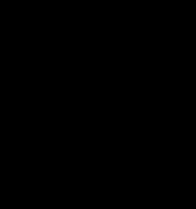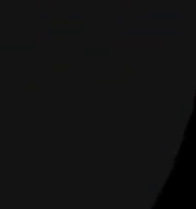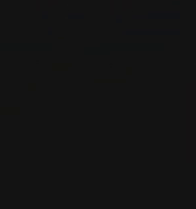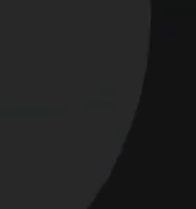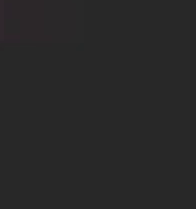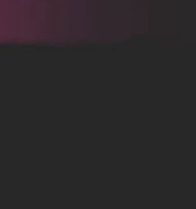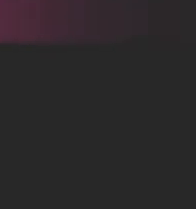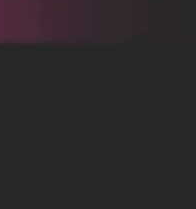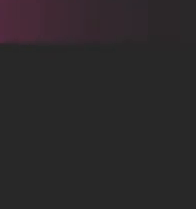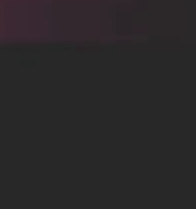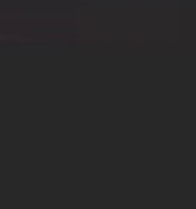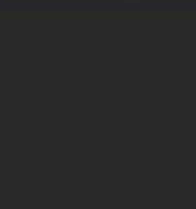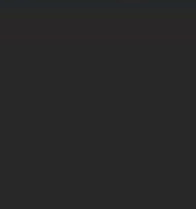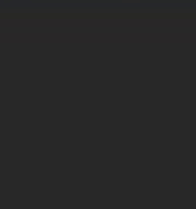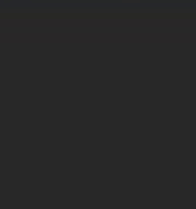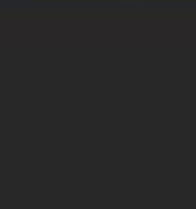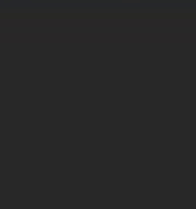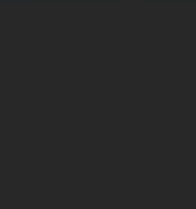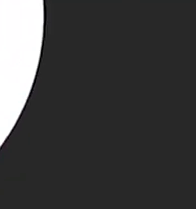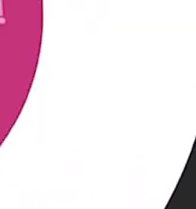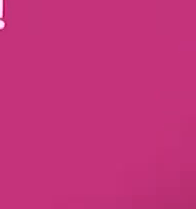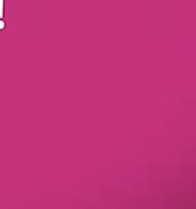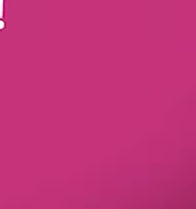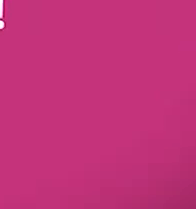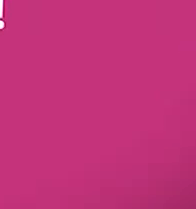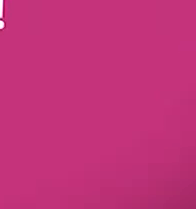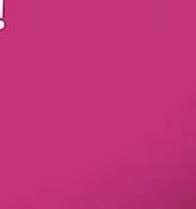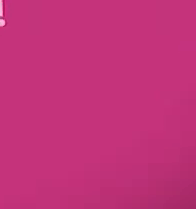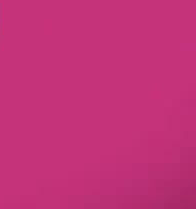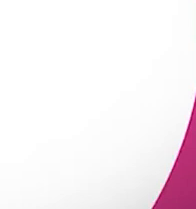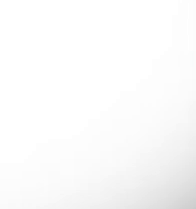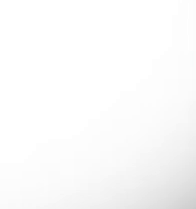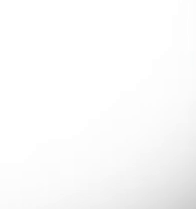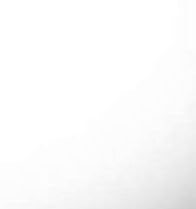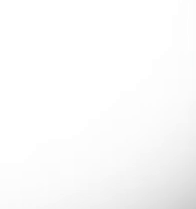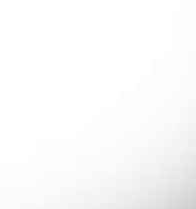Re, visi ēters ir te!